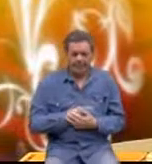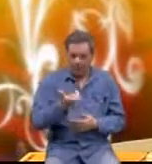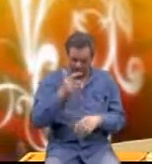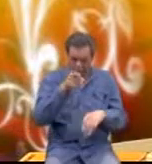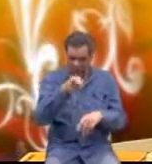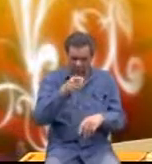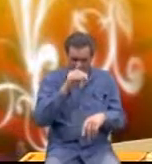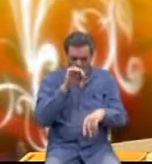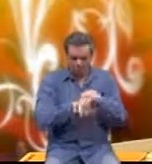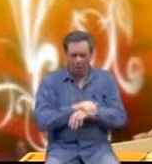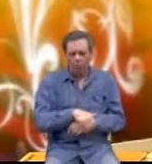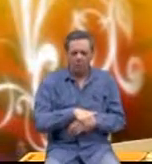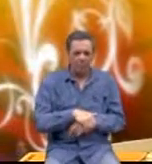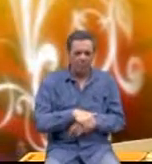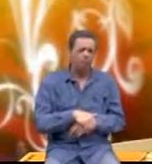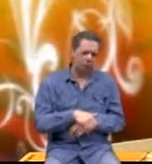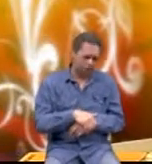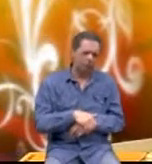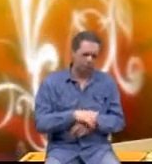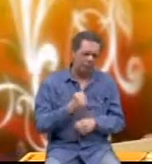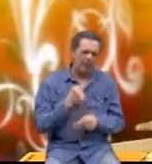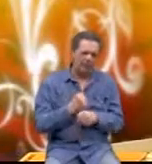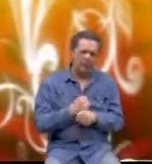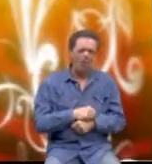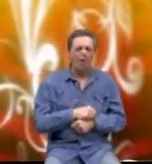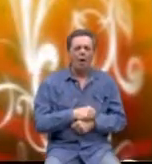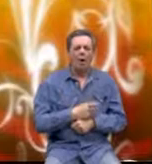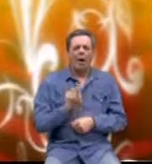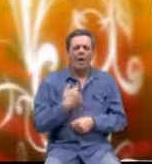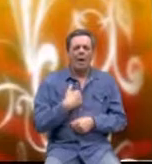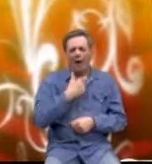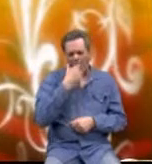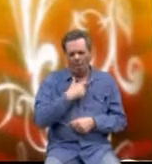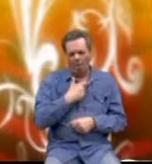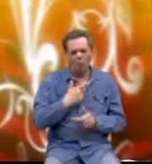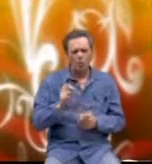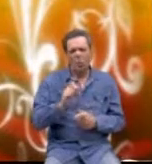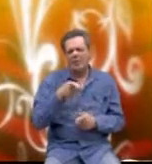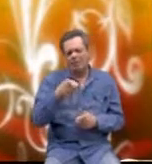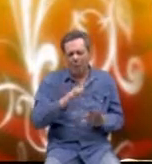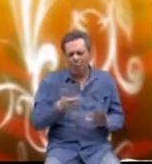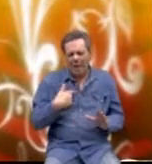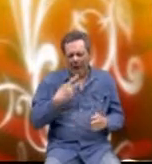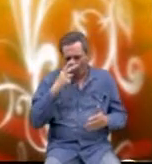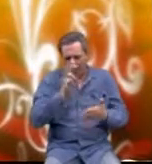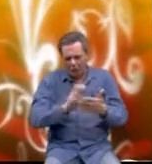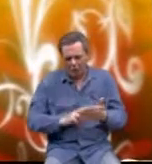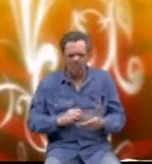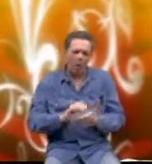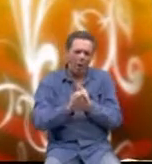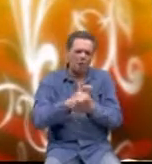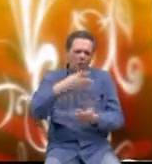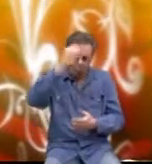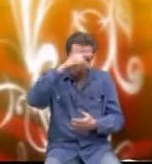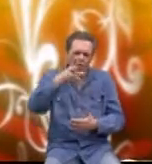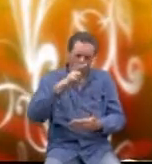primjećujete da radite takve evaluacije? Radimo, ja samo ja osobno nisam na tom dijelu, tako da ih ja ne čitam. To kolegice koje su stručnjaci